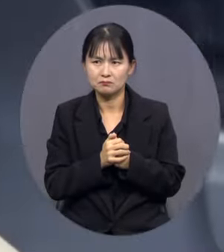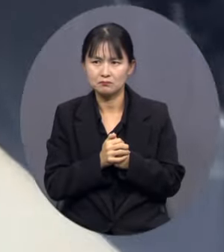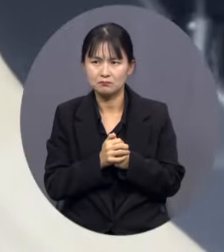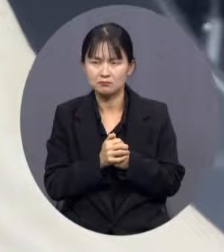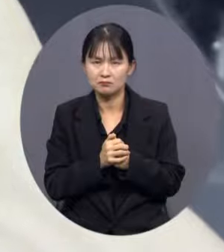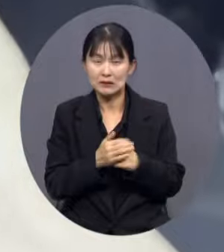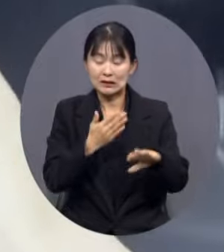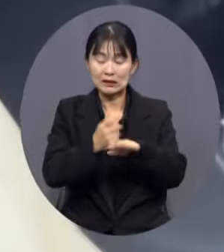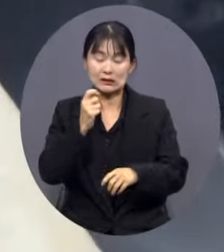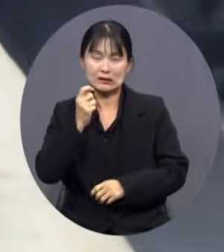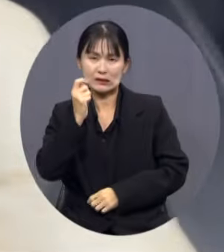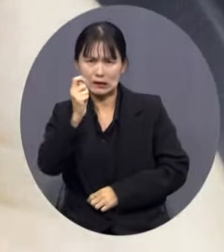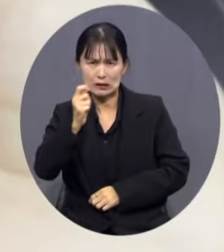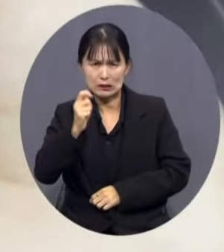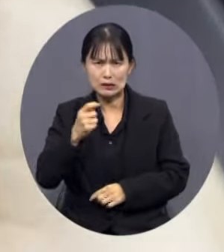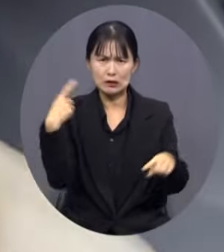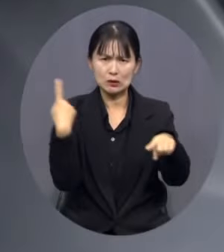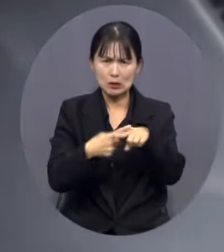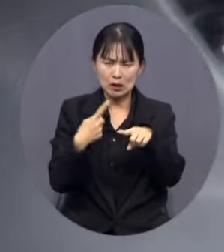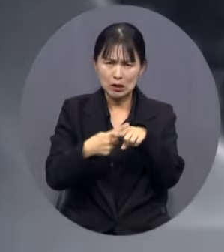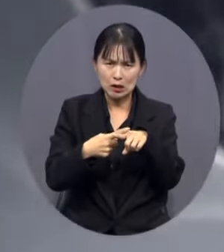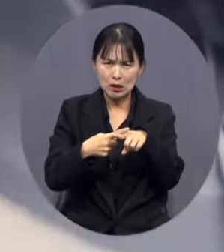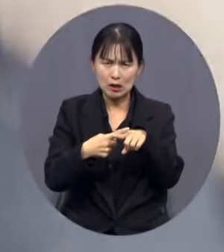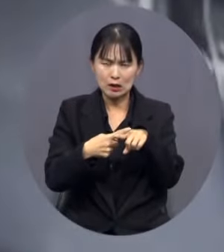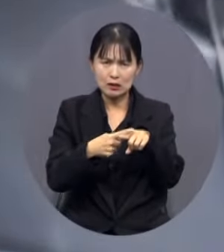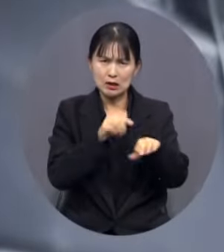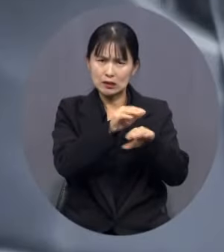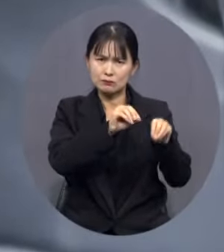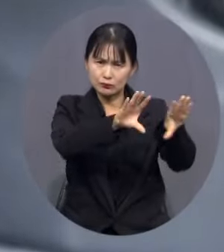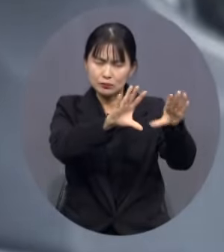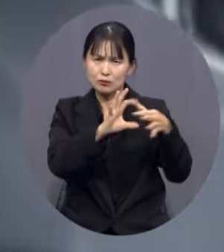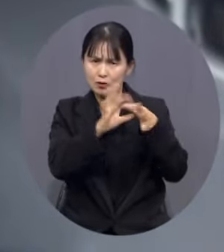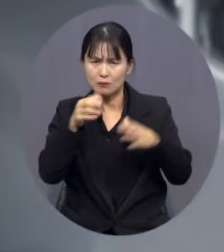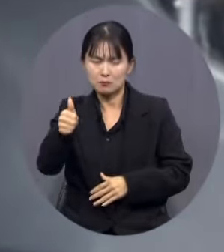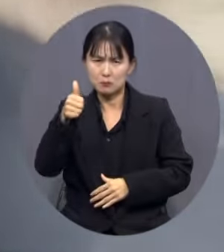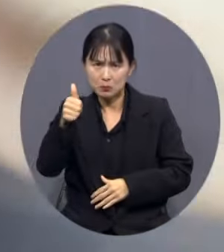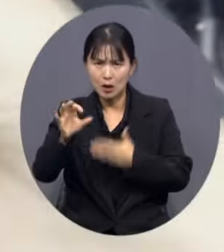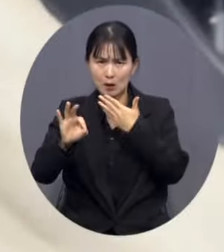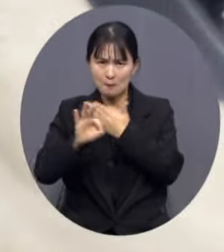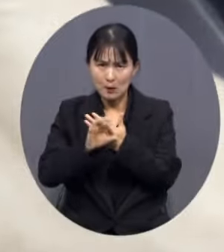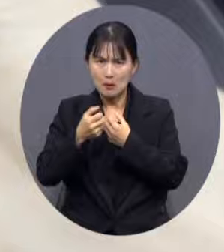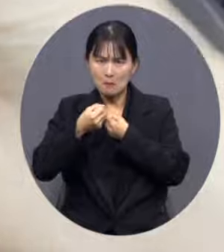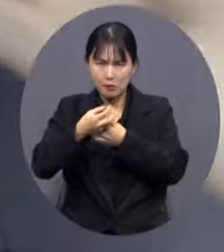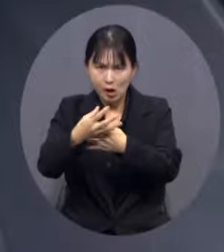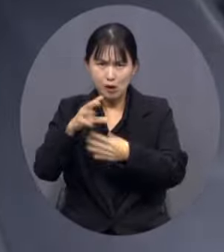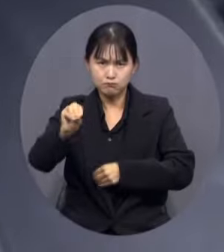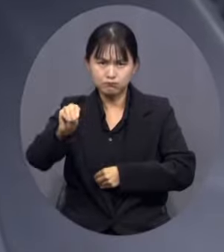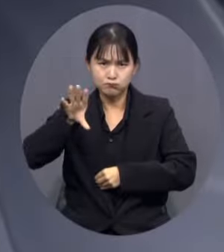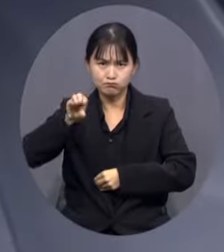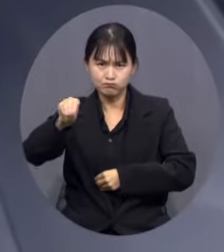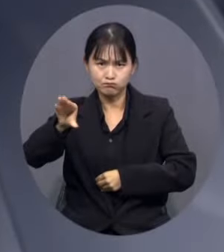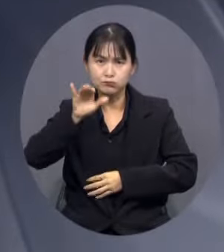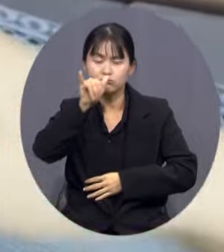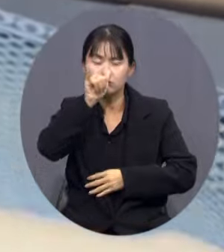또 다른 택시도 마찬가지. 시동과 관계없이 스위치를 누를 때마다 미터기 전원이 꺼지고